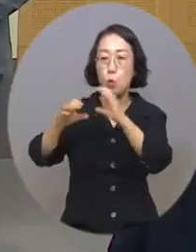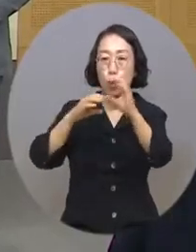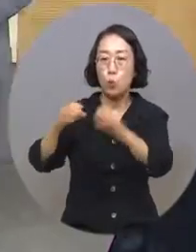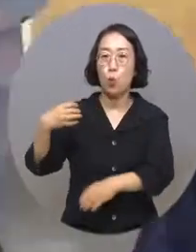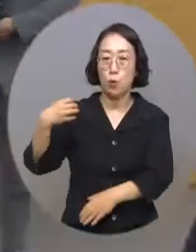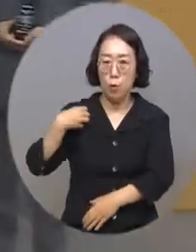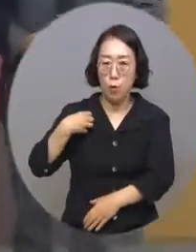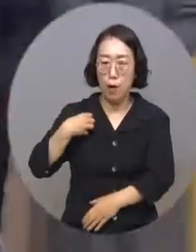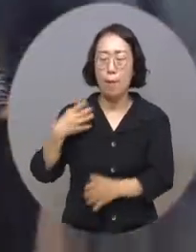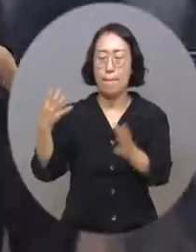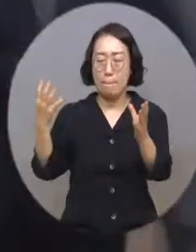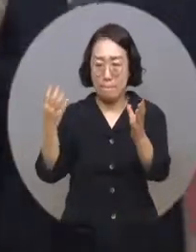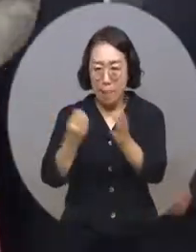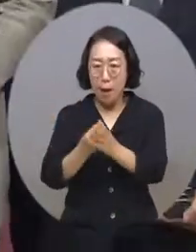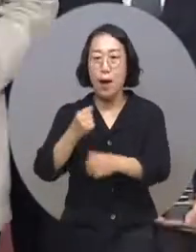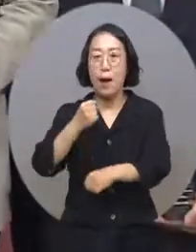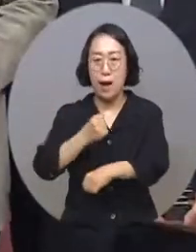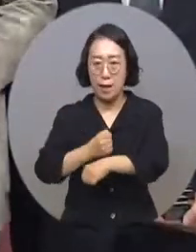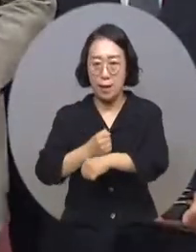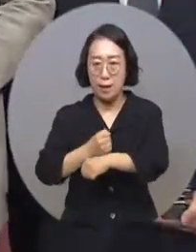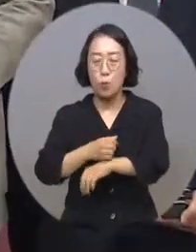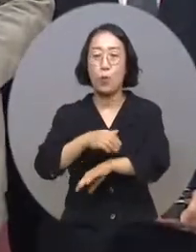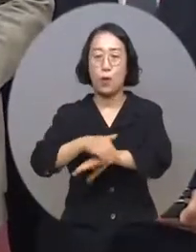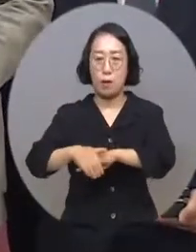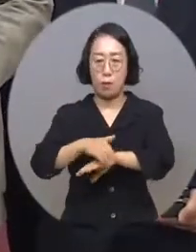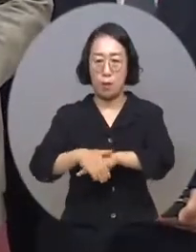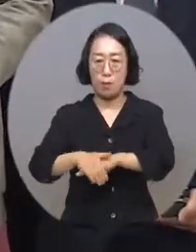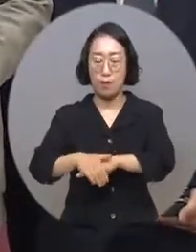역할을 충실히 해 나갈 예정입니다